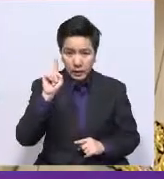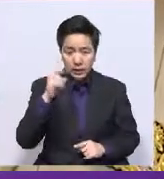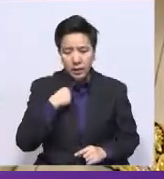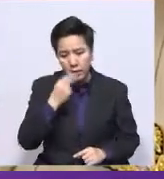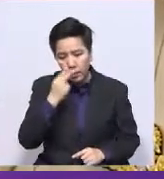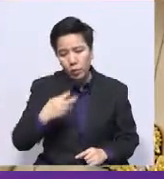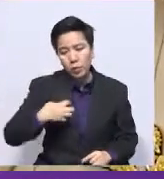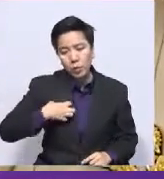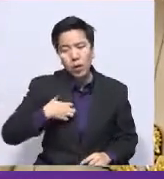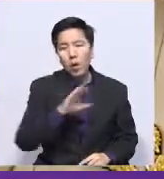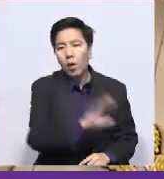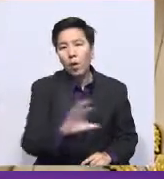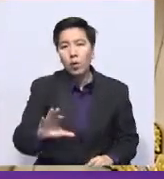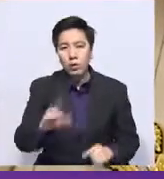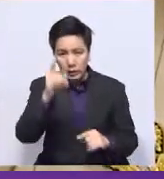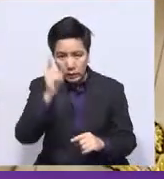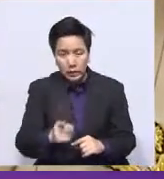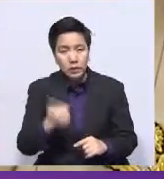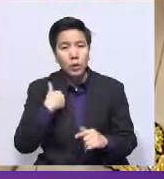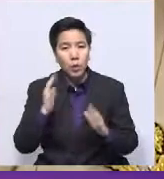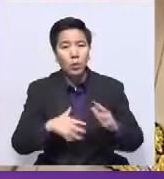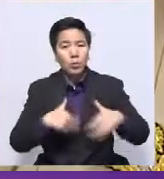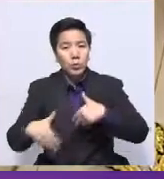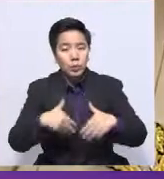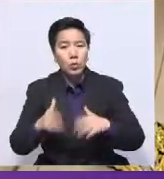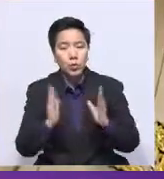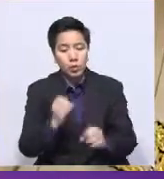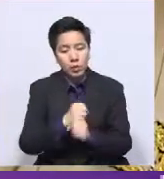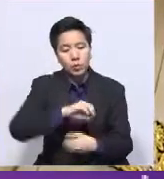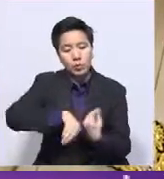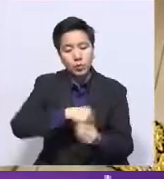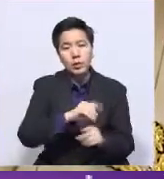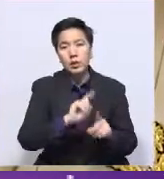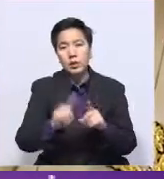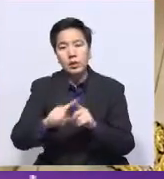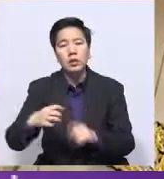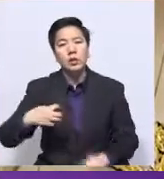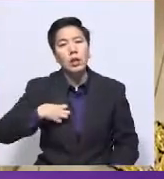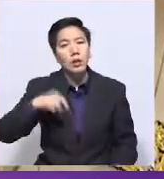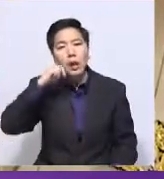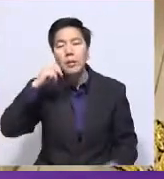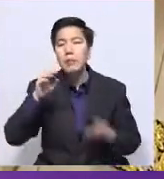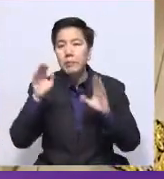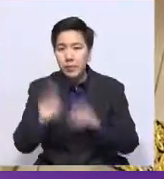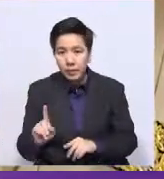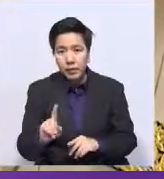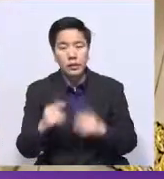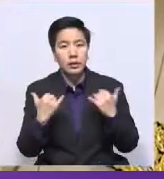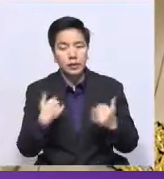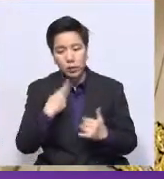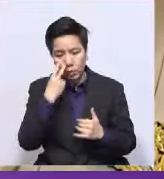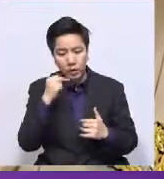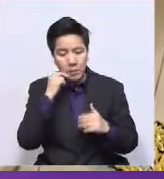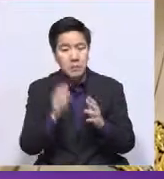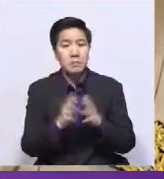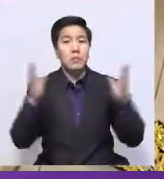ความต้องการที่แท้จริงนะครับว่าประชาชนหรือว่าผู้ประกอบการในแต่ละภาคนั้นต้องการน้ำอย่างไรแล้วก็มาดูว่าและปริมาณน้ำ